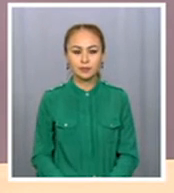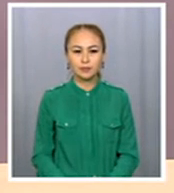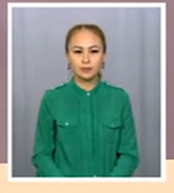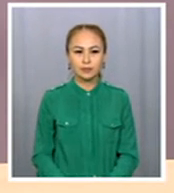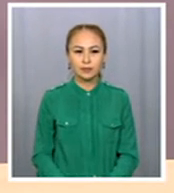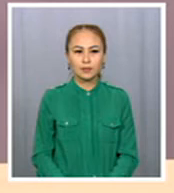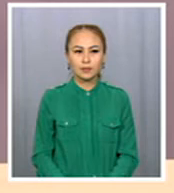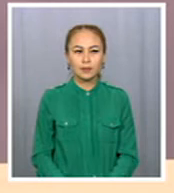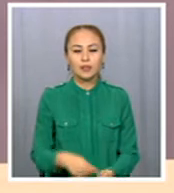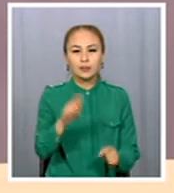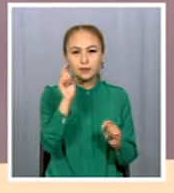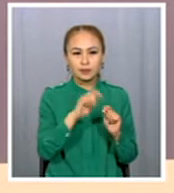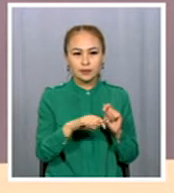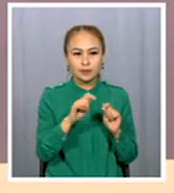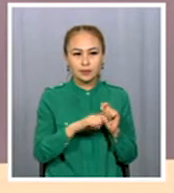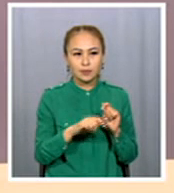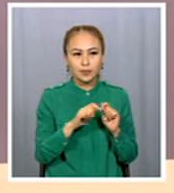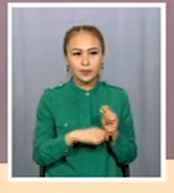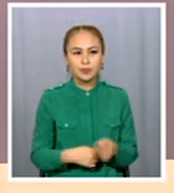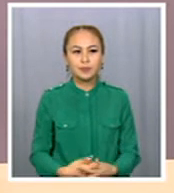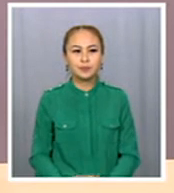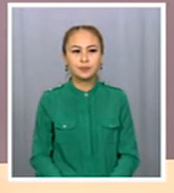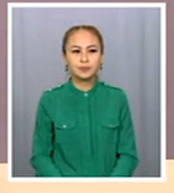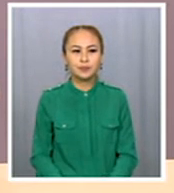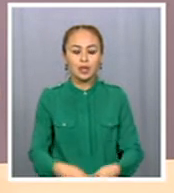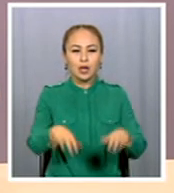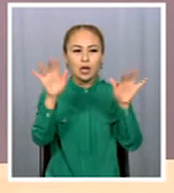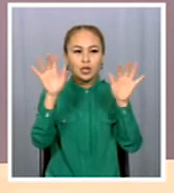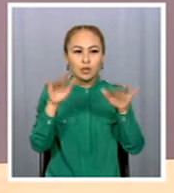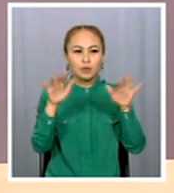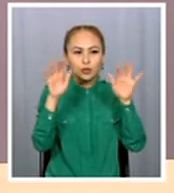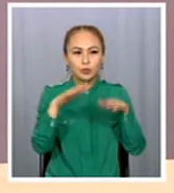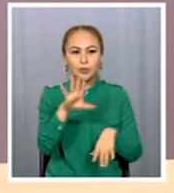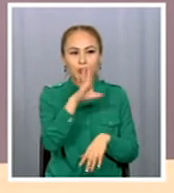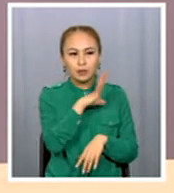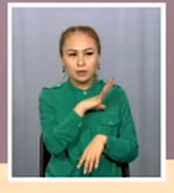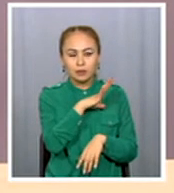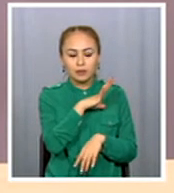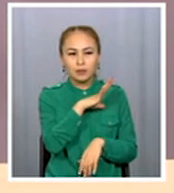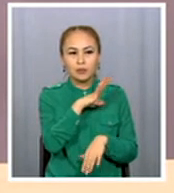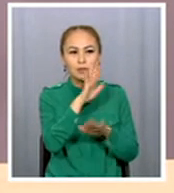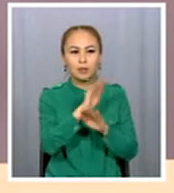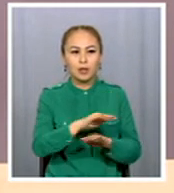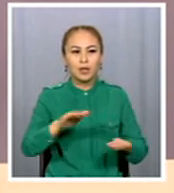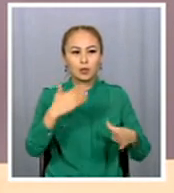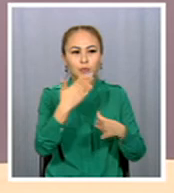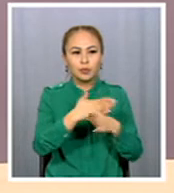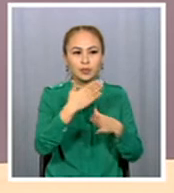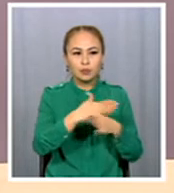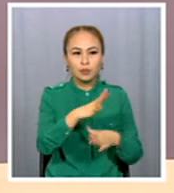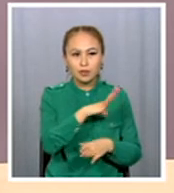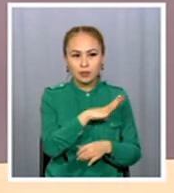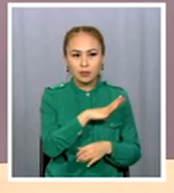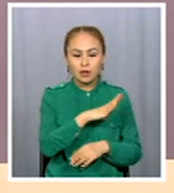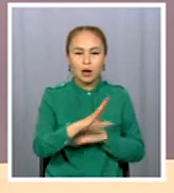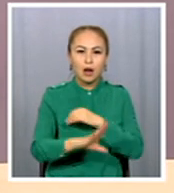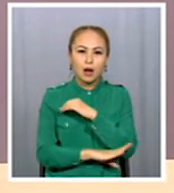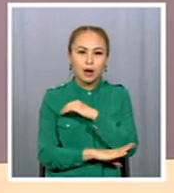Я, тексереміз. Жаңбыр құйып кетті. Бала көмектесіп жатыр.